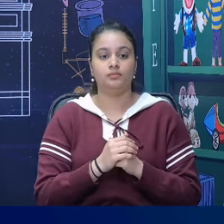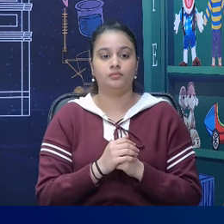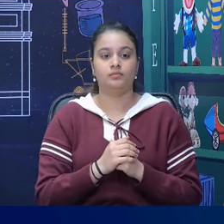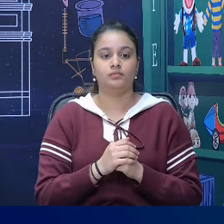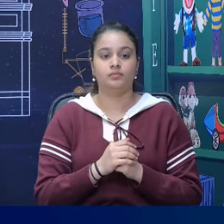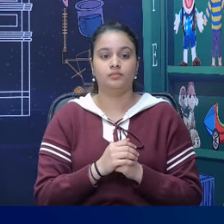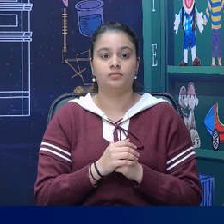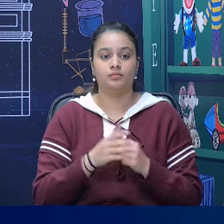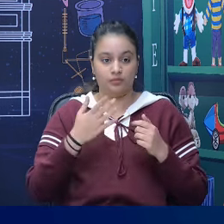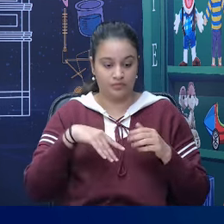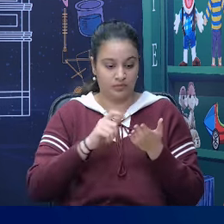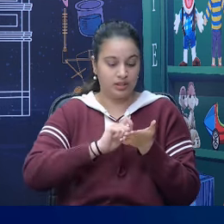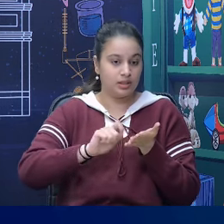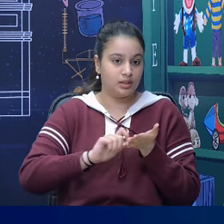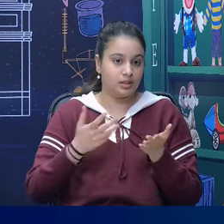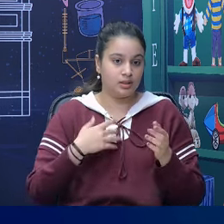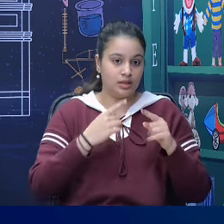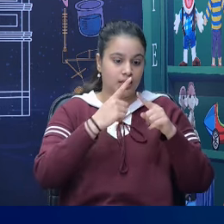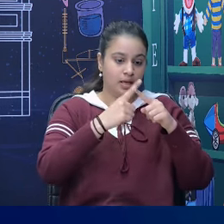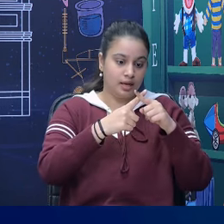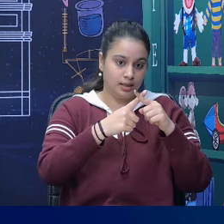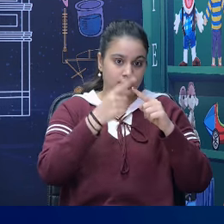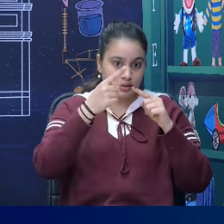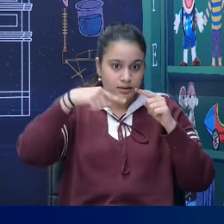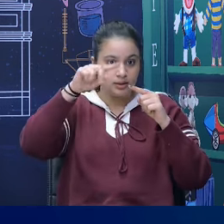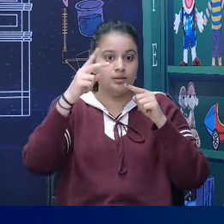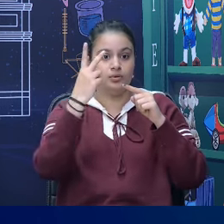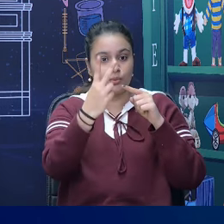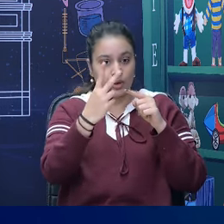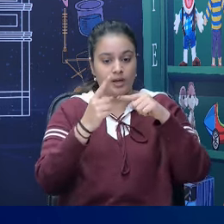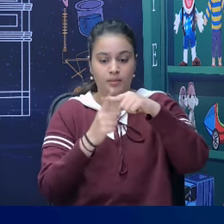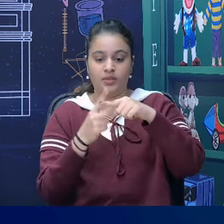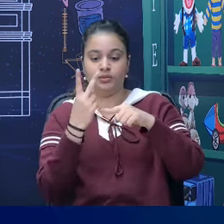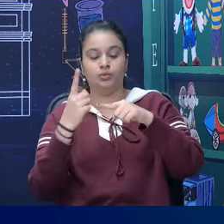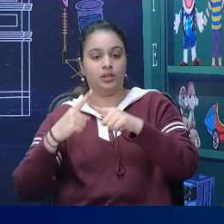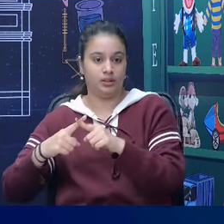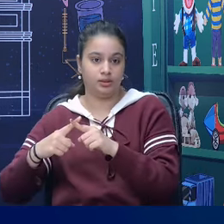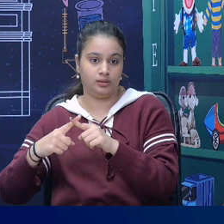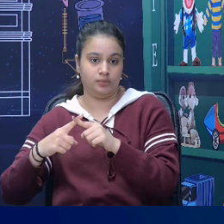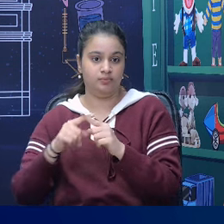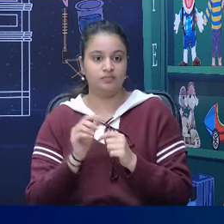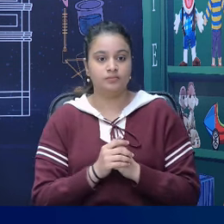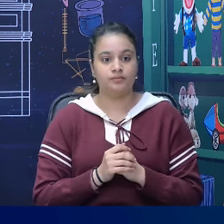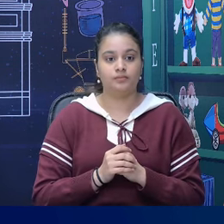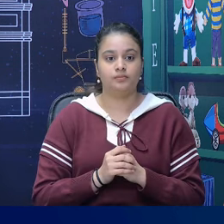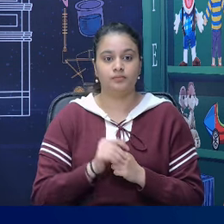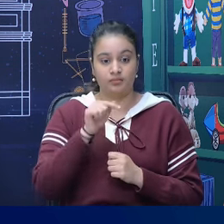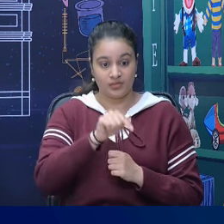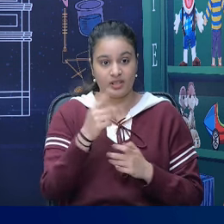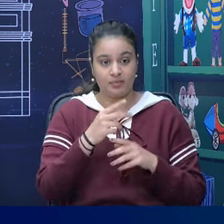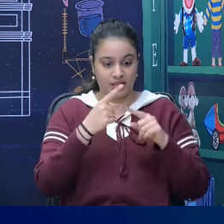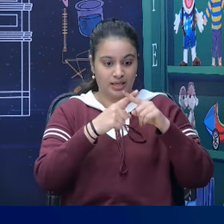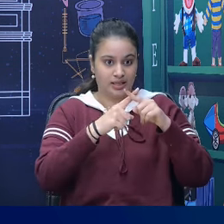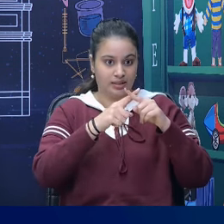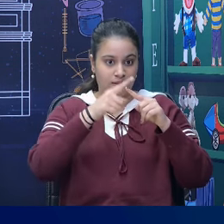मैंने लिखा बताया x स् प् 2x अब इसमें एकस की पावर क्या